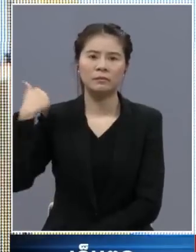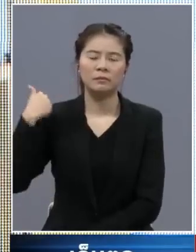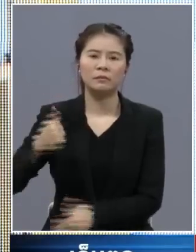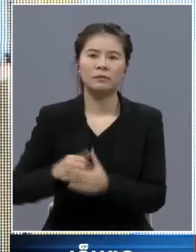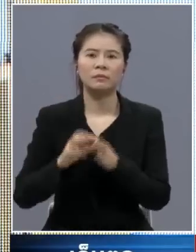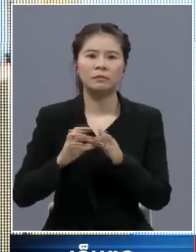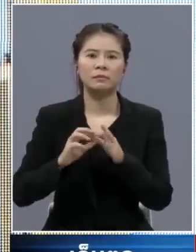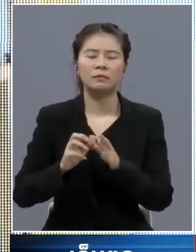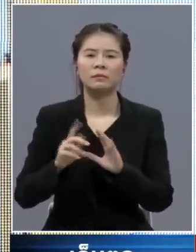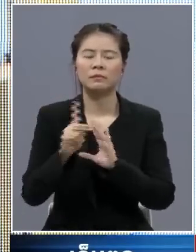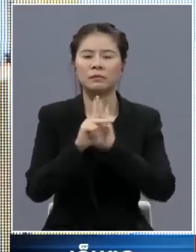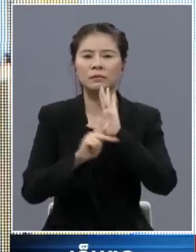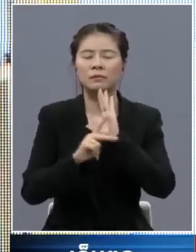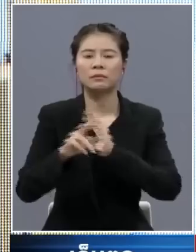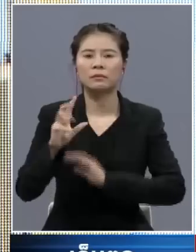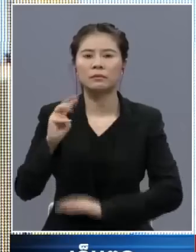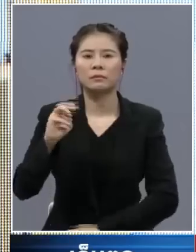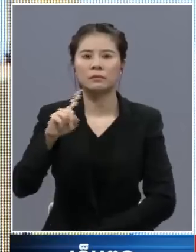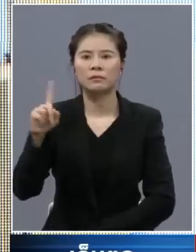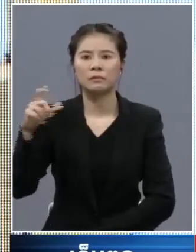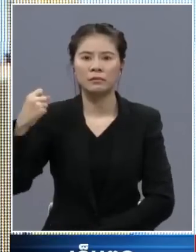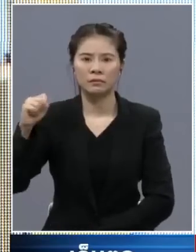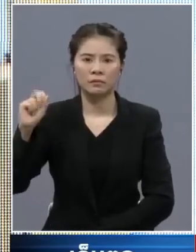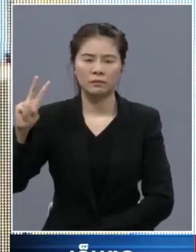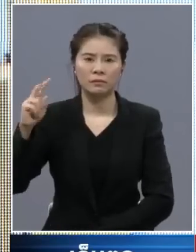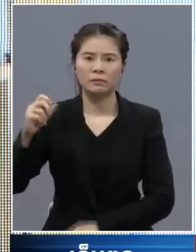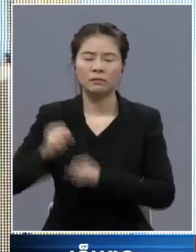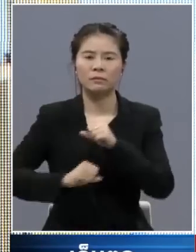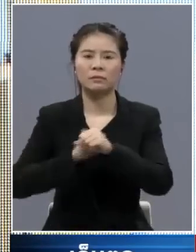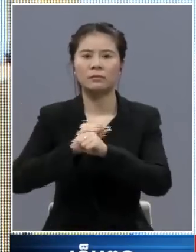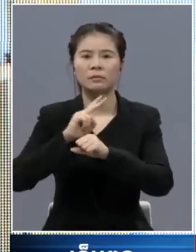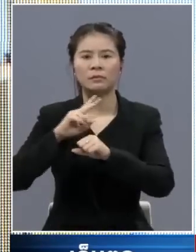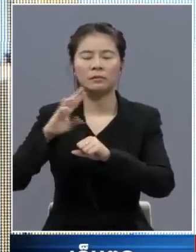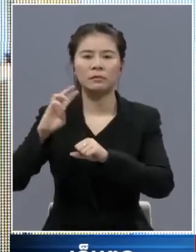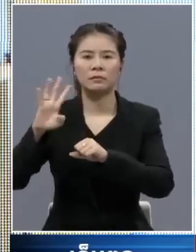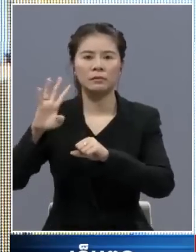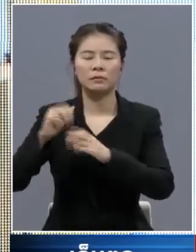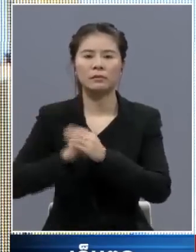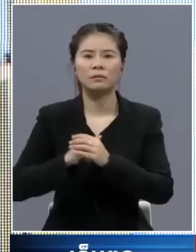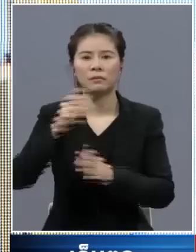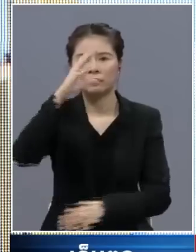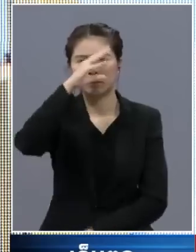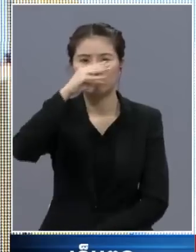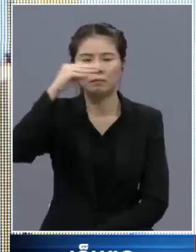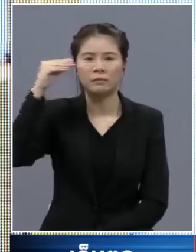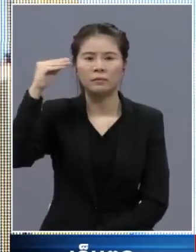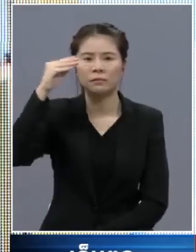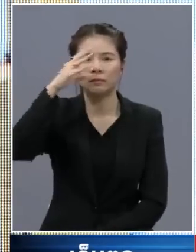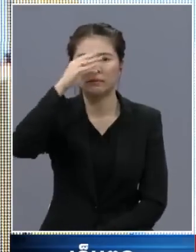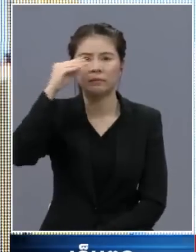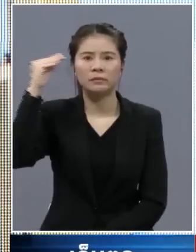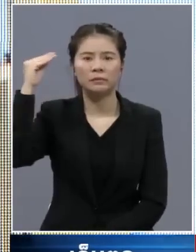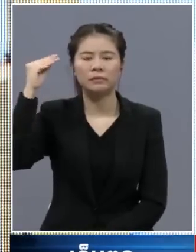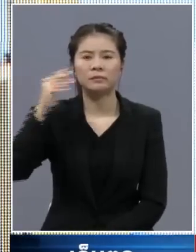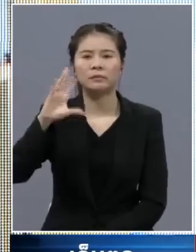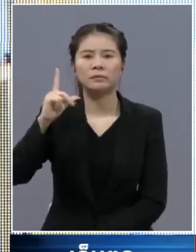ร่างแก้ไขประมวลกฎหมายอาญามาตรา112เมื่อปี64ฮะตอนนั้นคุณชวนหลีกภัยเป็นประธานก็ไม่ให้นำเข้า ใช่ครับแล้วถ้าเ